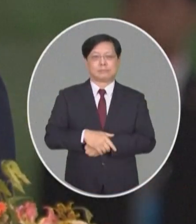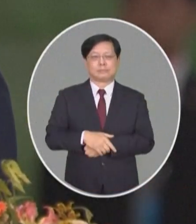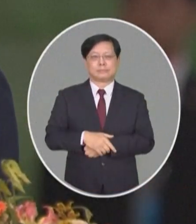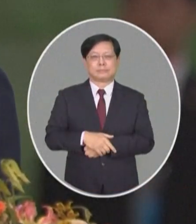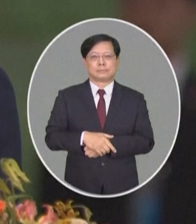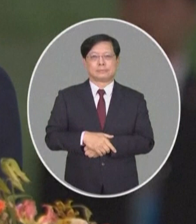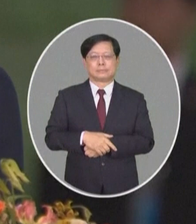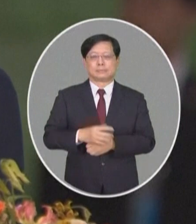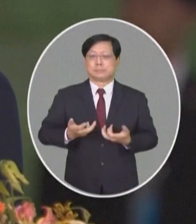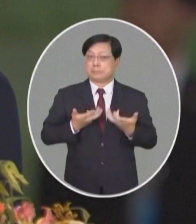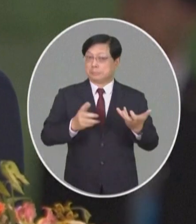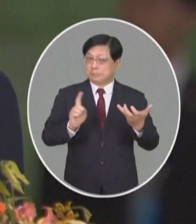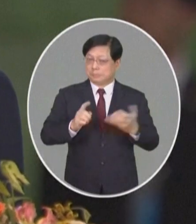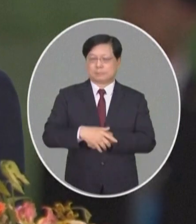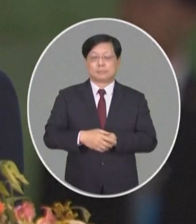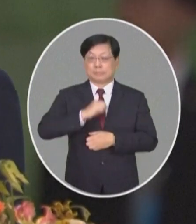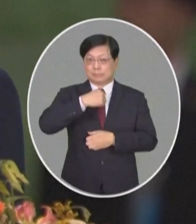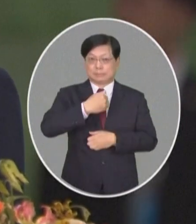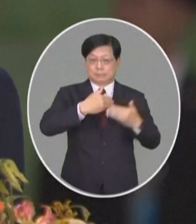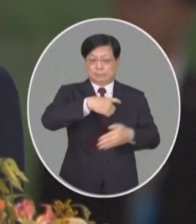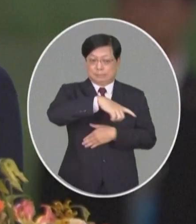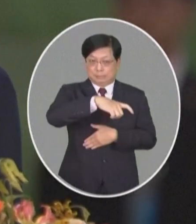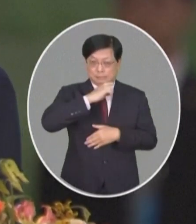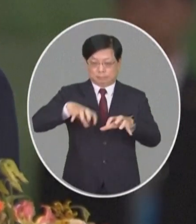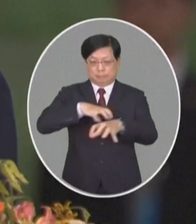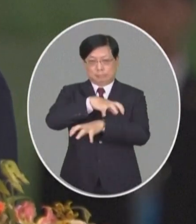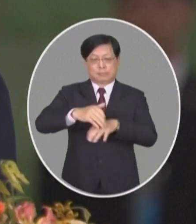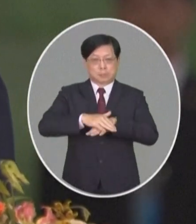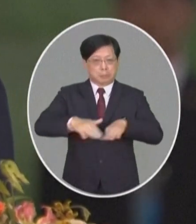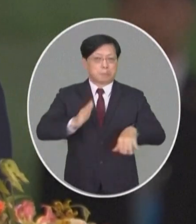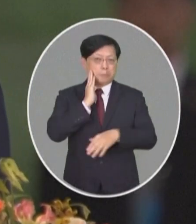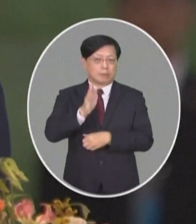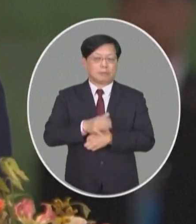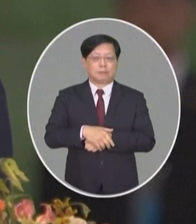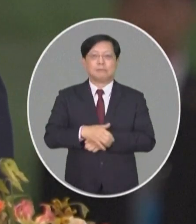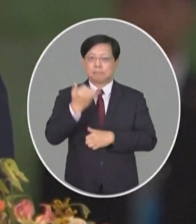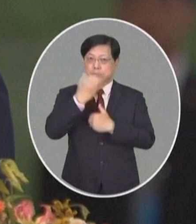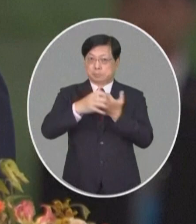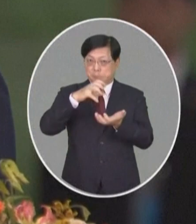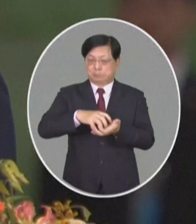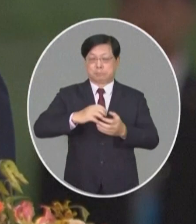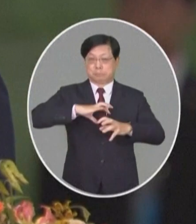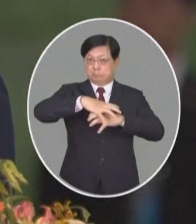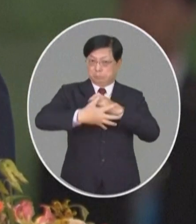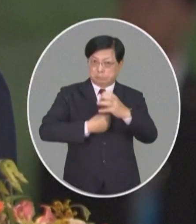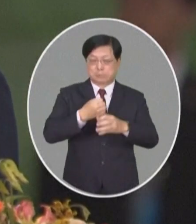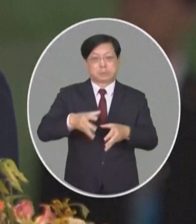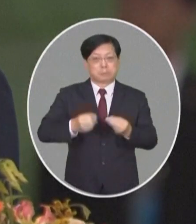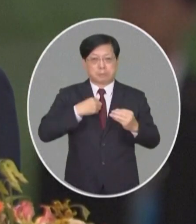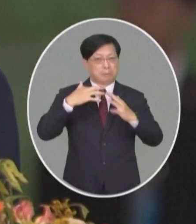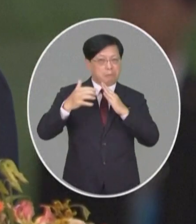in stabilnosti v tajvanski ožini, kot tudi v širši regiji, obenem pa zagotovi, da vojna ne bo ogrožala sveta.